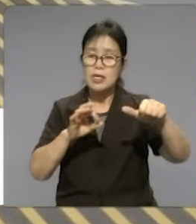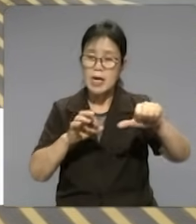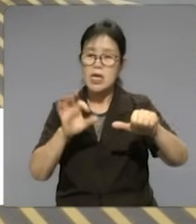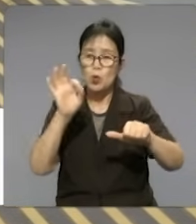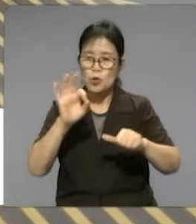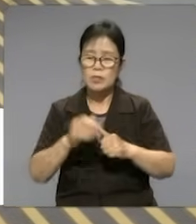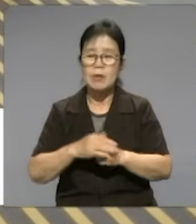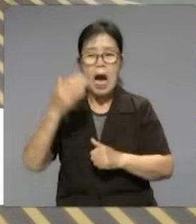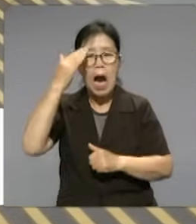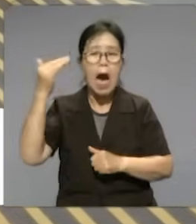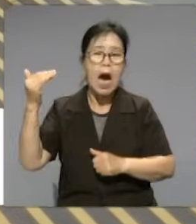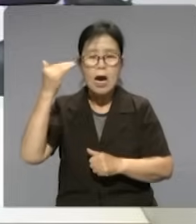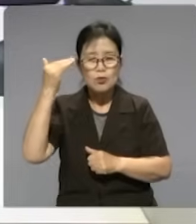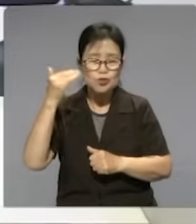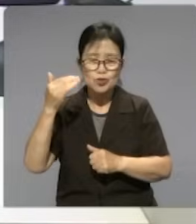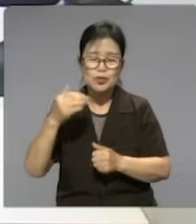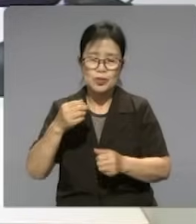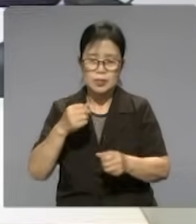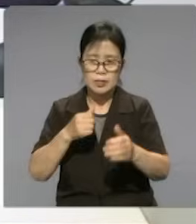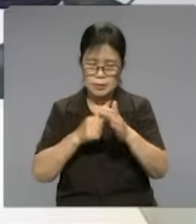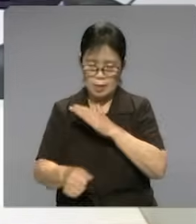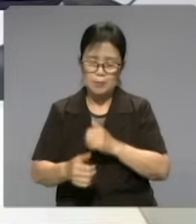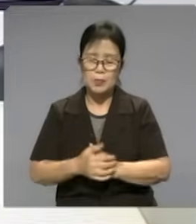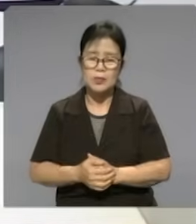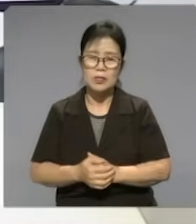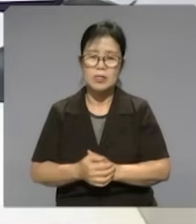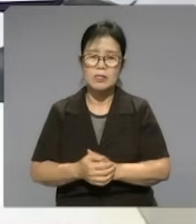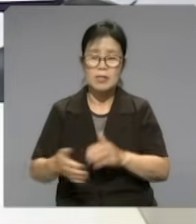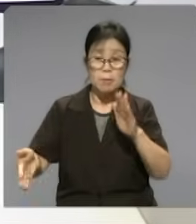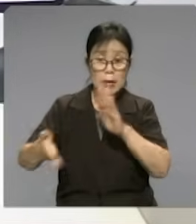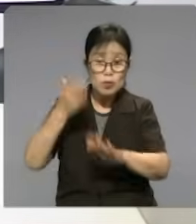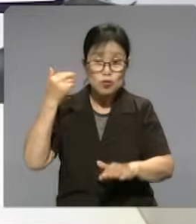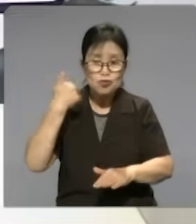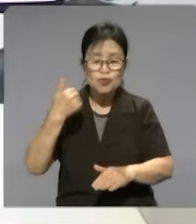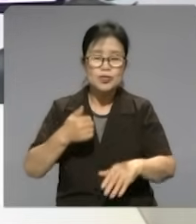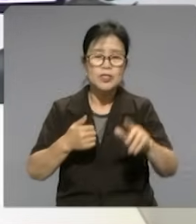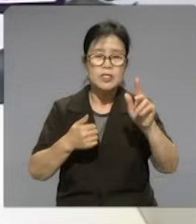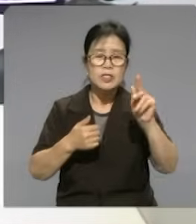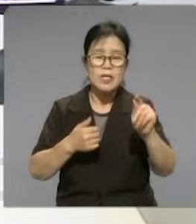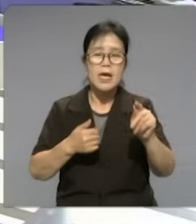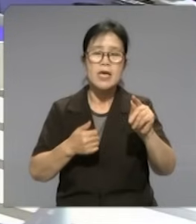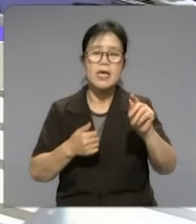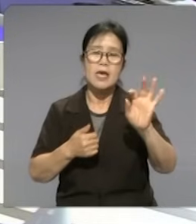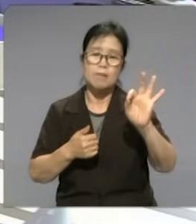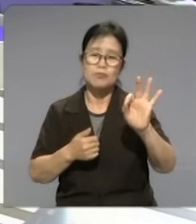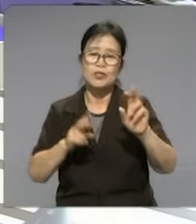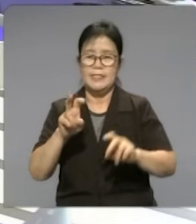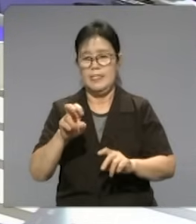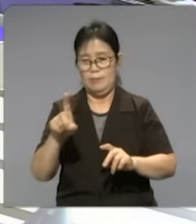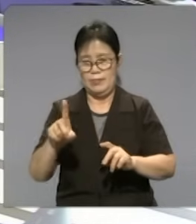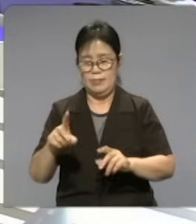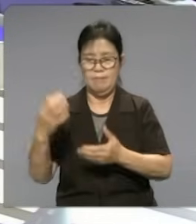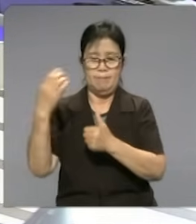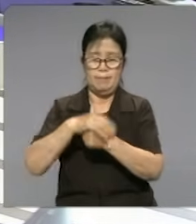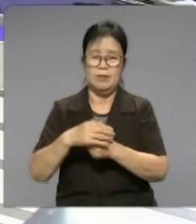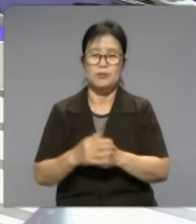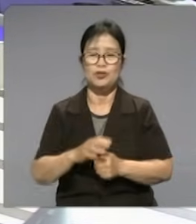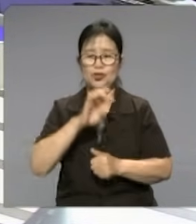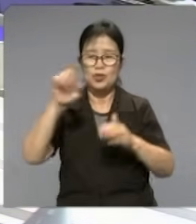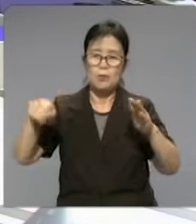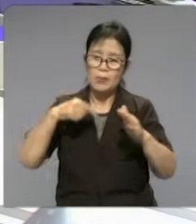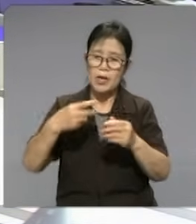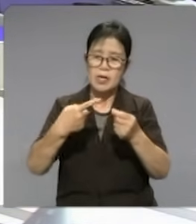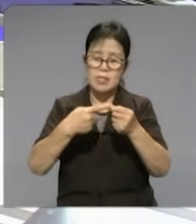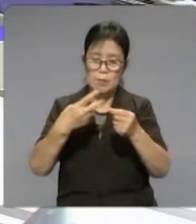항공기의 대표 주자입니다. 그 바통을 이제 KF-21이 넘겨받습니다. 유럽 내 세